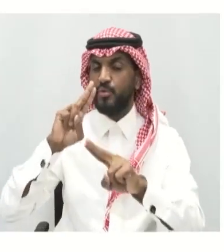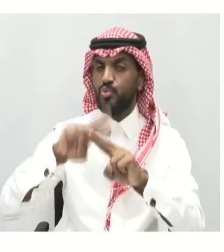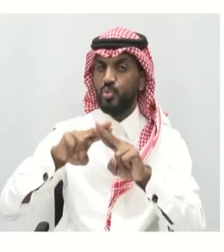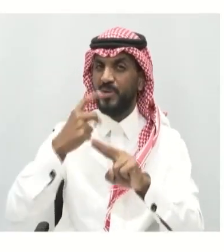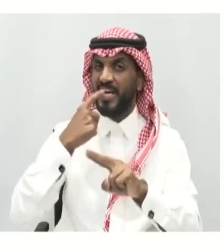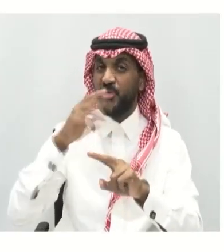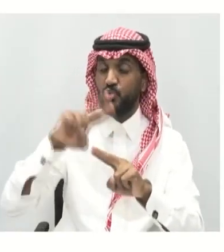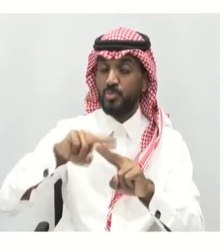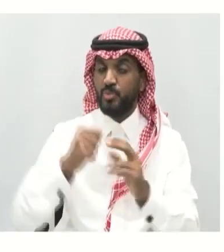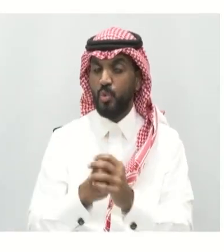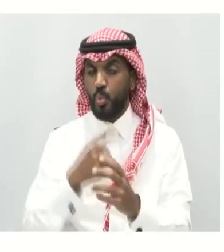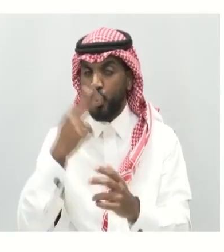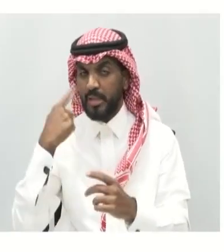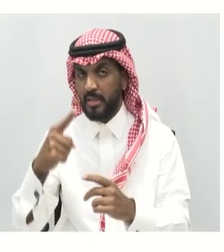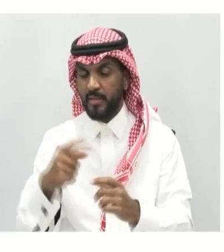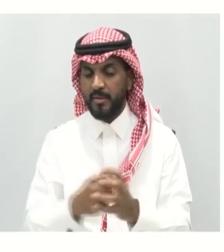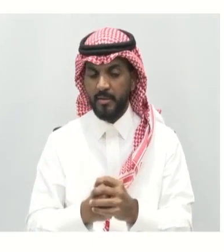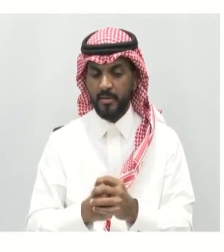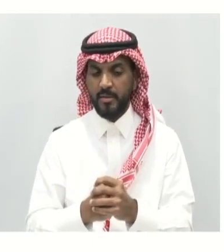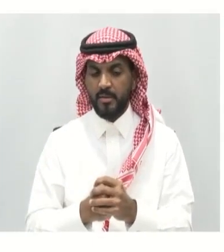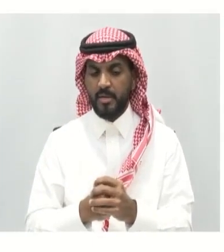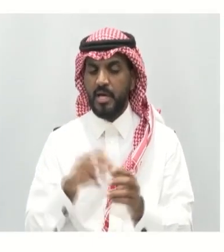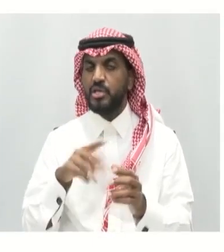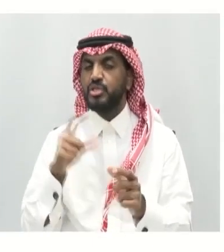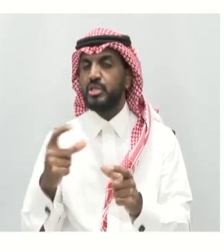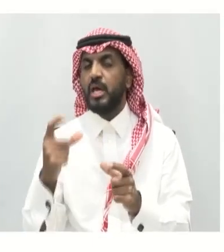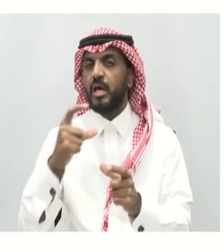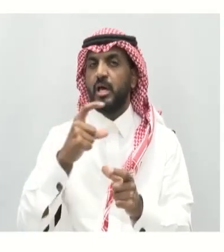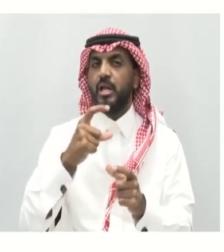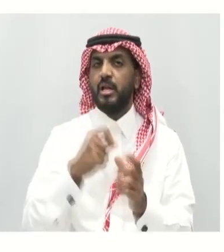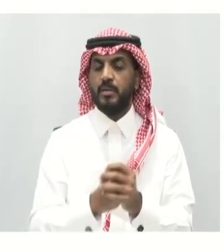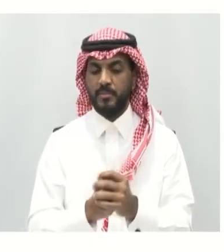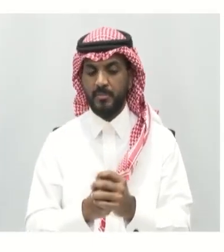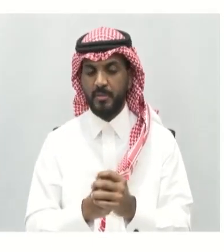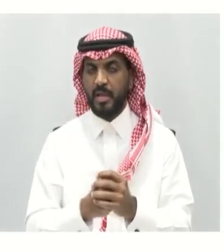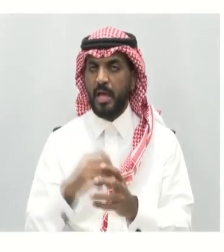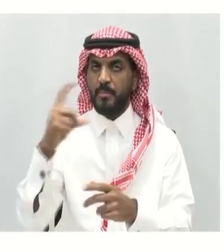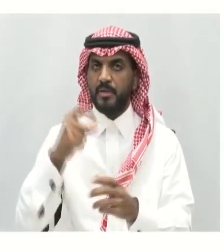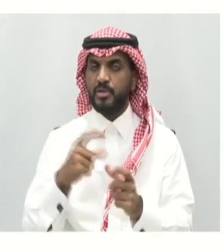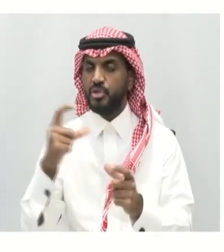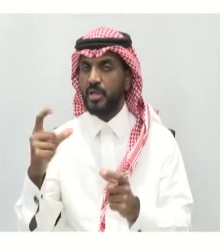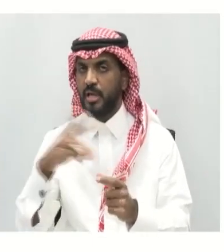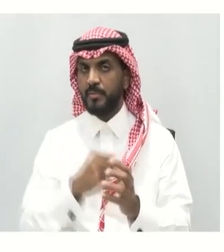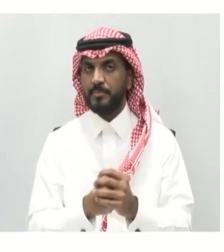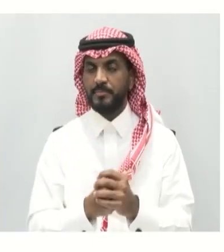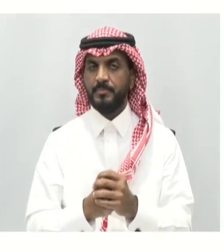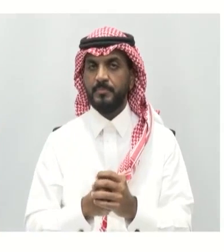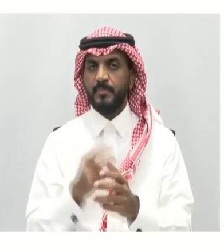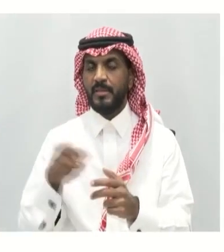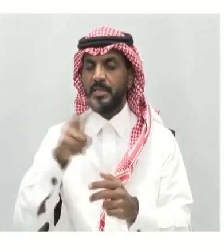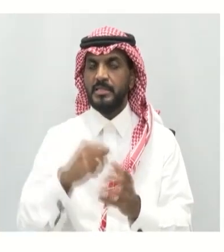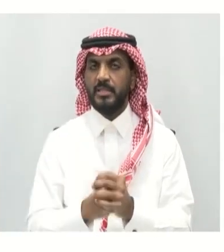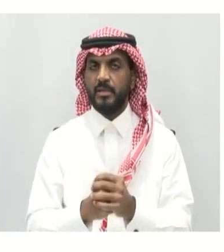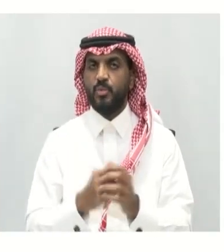النجوم وتتضح لنا اطوار او اشكال القمر هذا بالنسبه للاسئله وحل